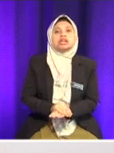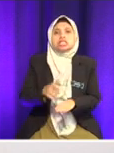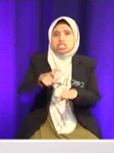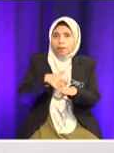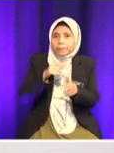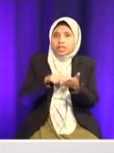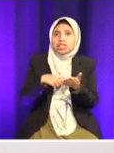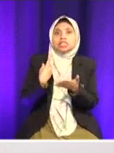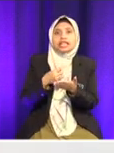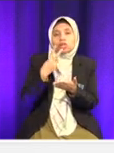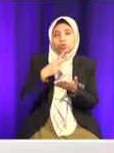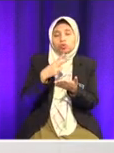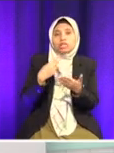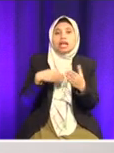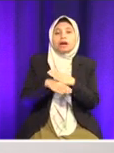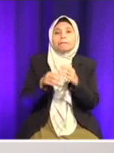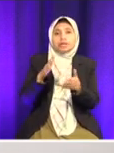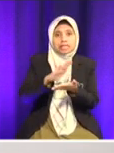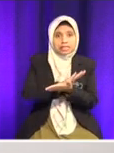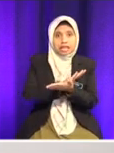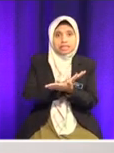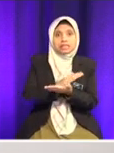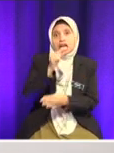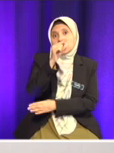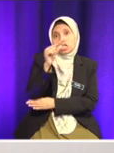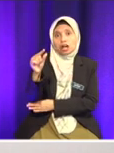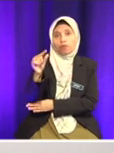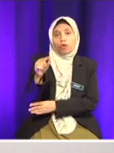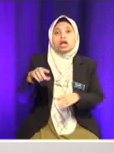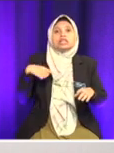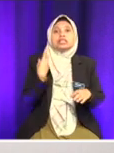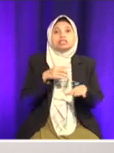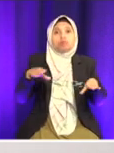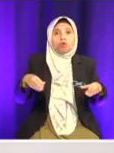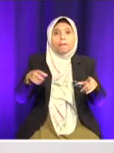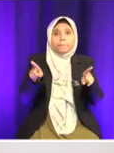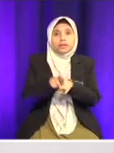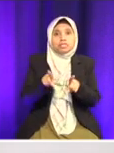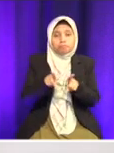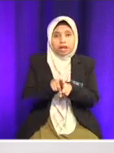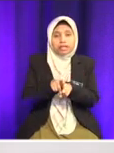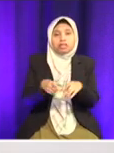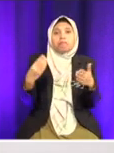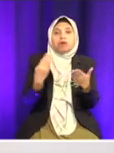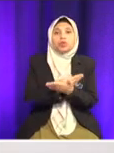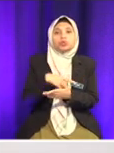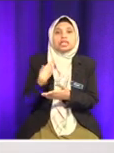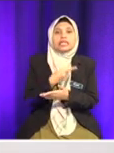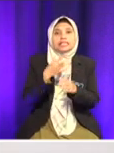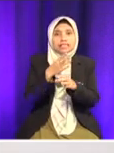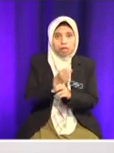ini kita buktikan melalui persamaan kemudian kita plot baru kita dapat